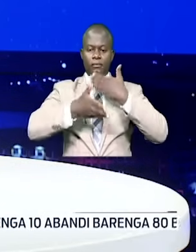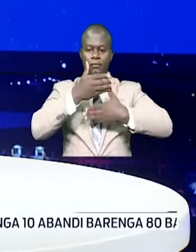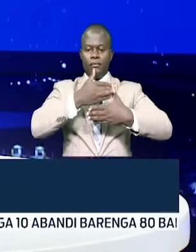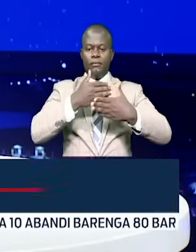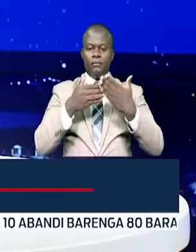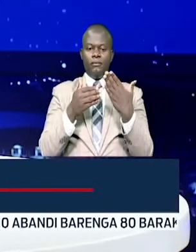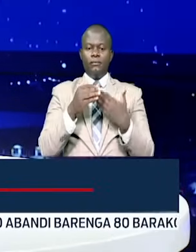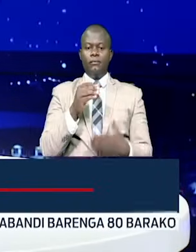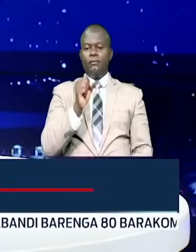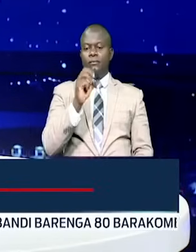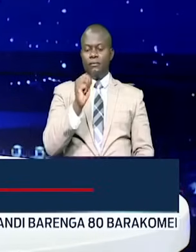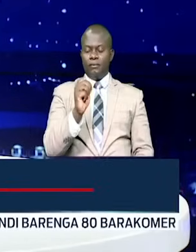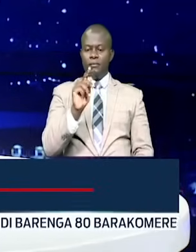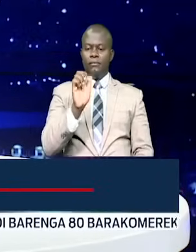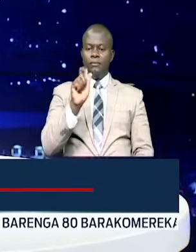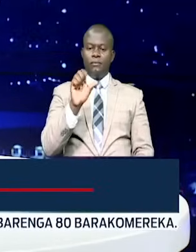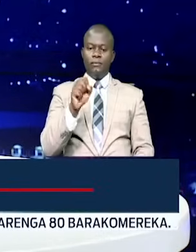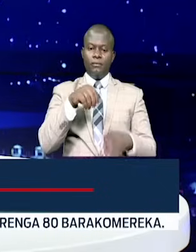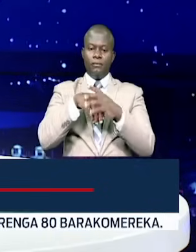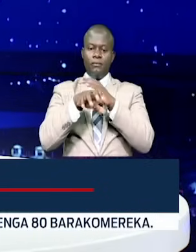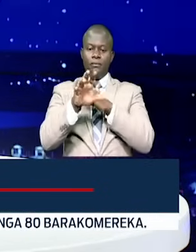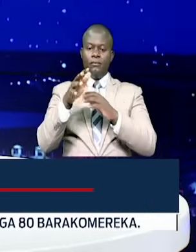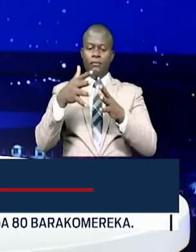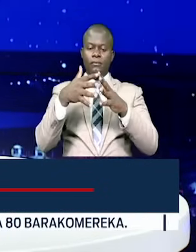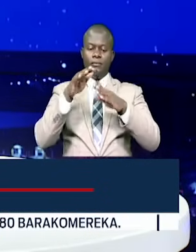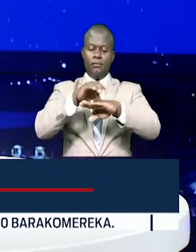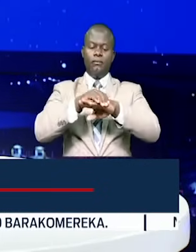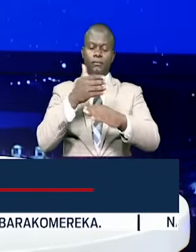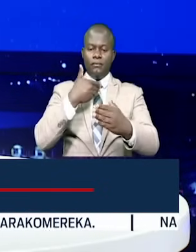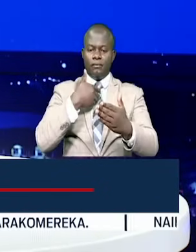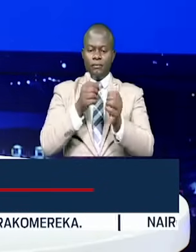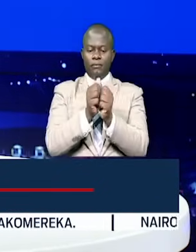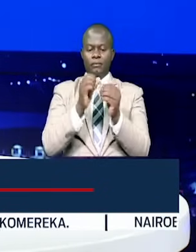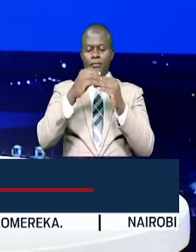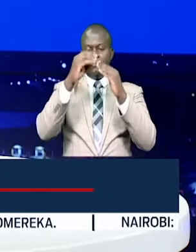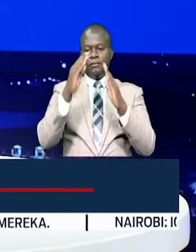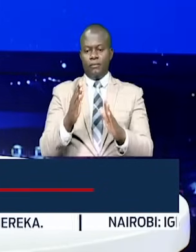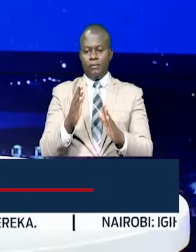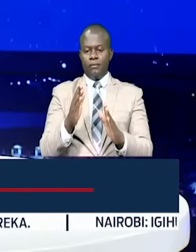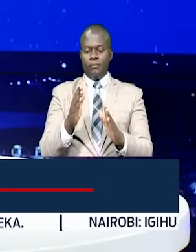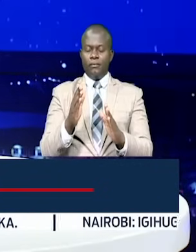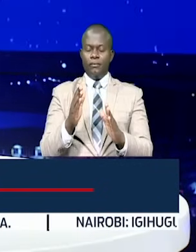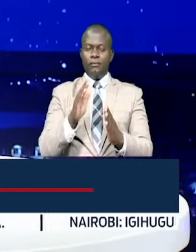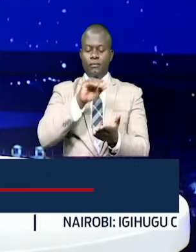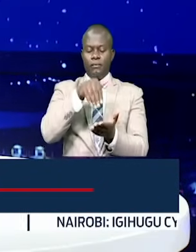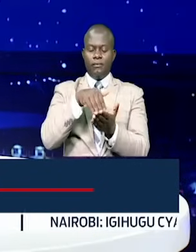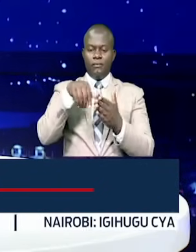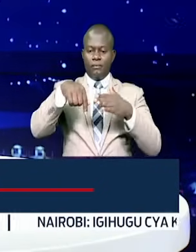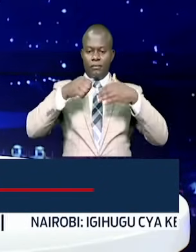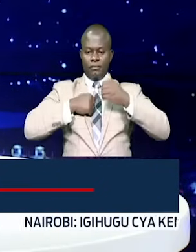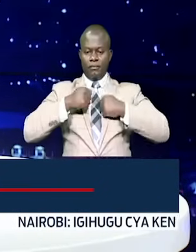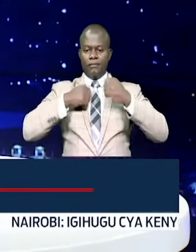bacu Sam Kalisa umwishami ry'Icyongereza yagiranye n'umuyobozi w'iki kigo hano mu